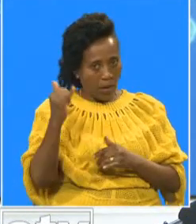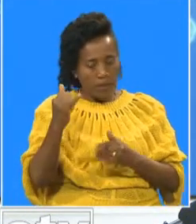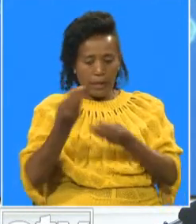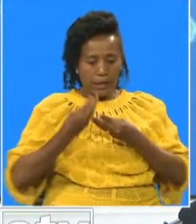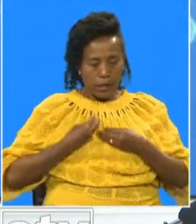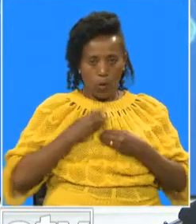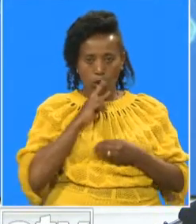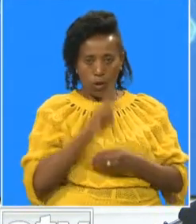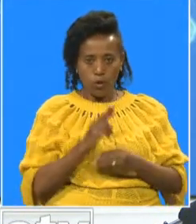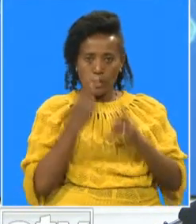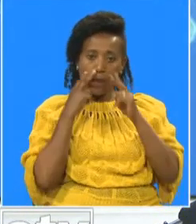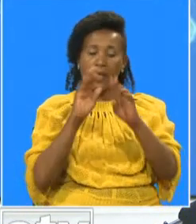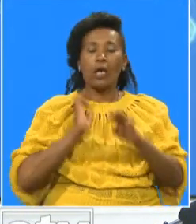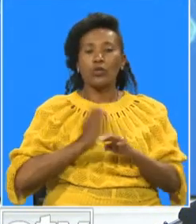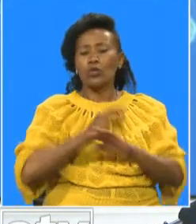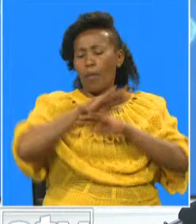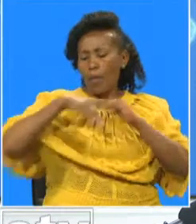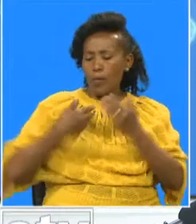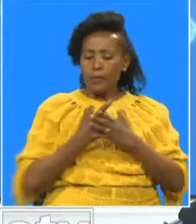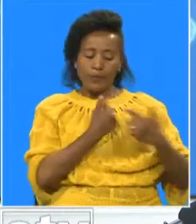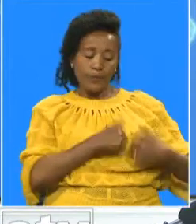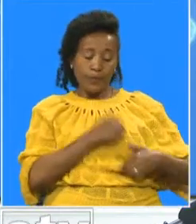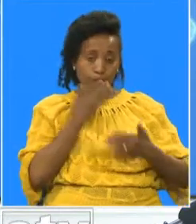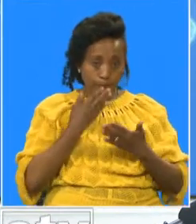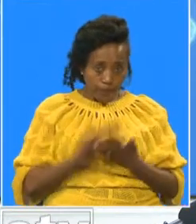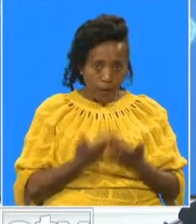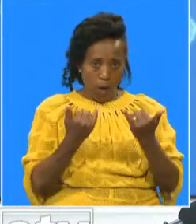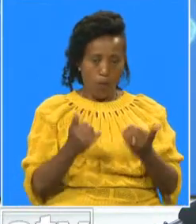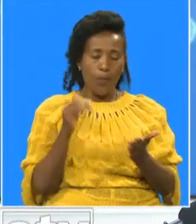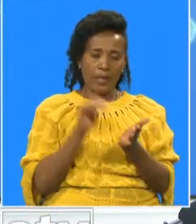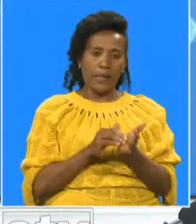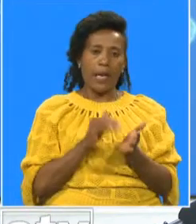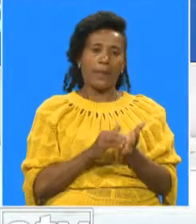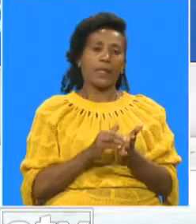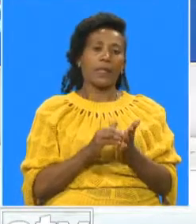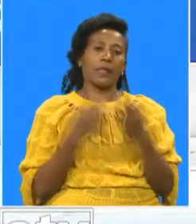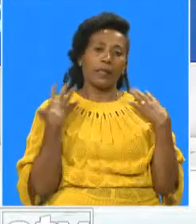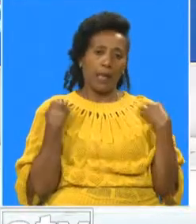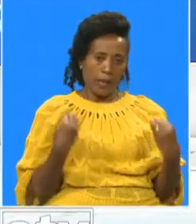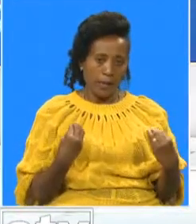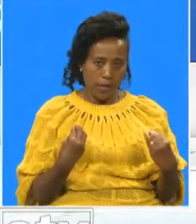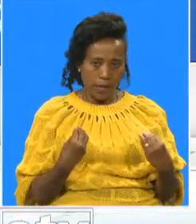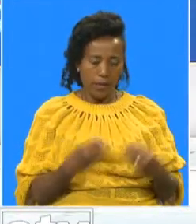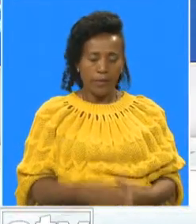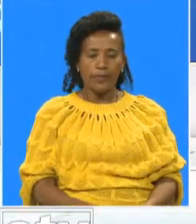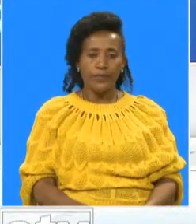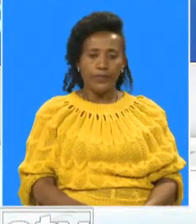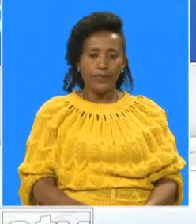ሀሳቦቻችሁን ለሰጣችሁን ተመልካቾቻችን በሙሉም ከልብ እናመሰግናለን። አሁንም በድጋሚ ጤና ይስጥልን።